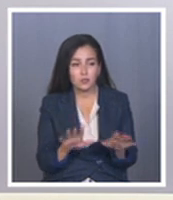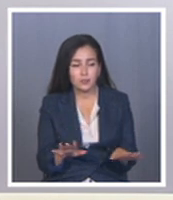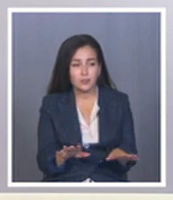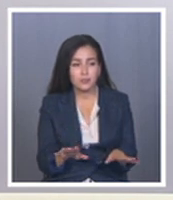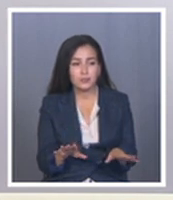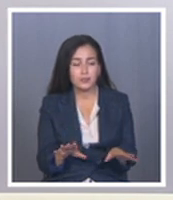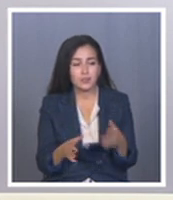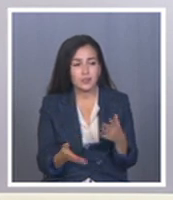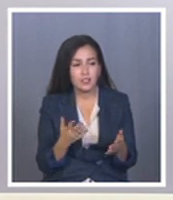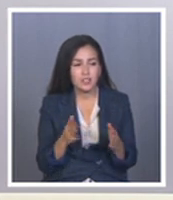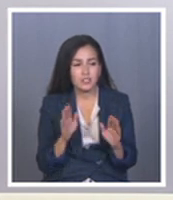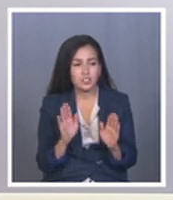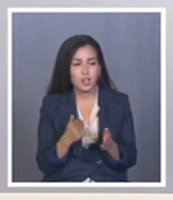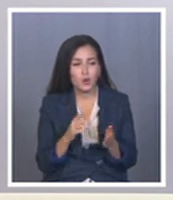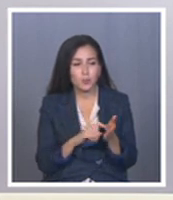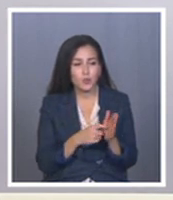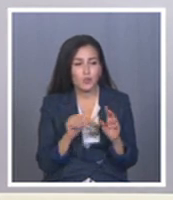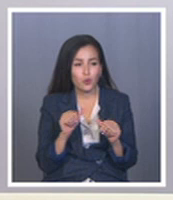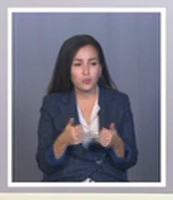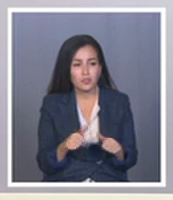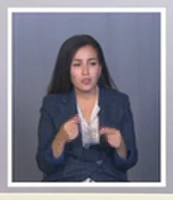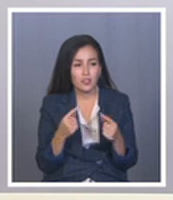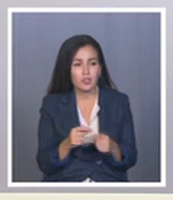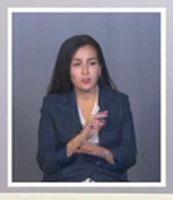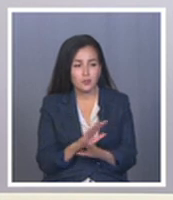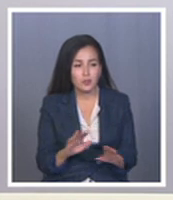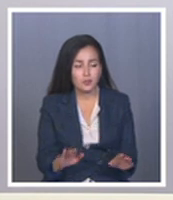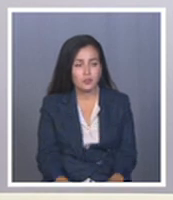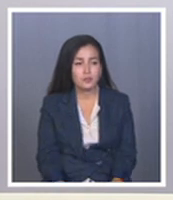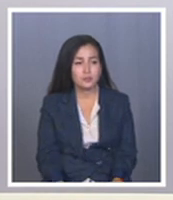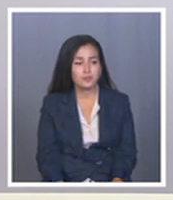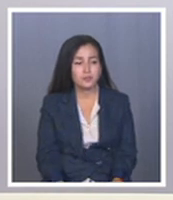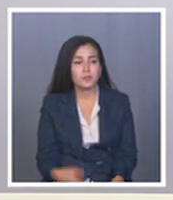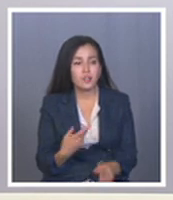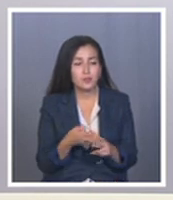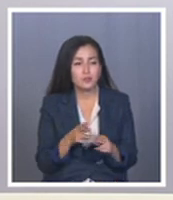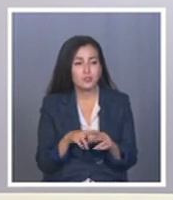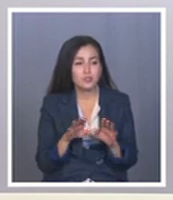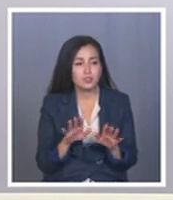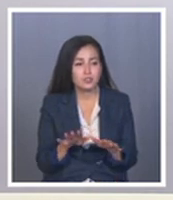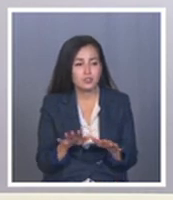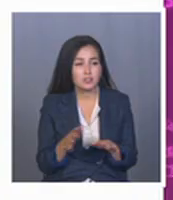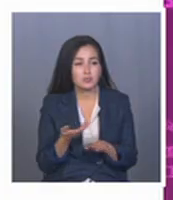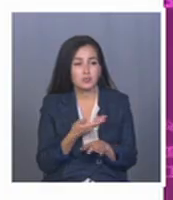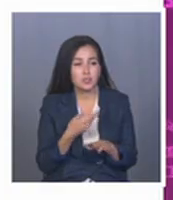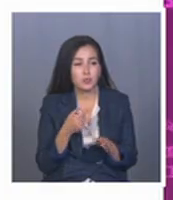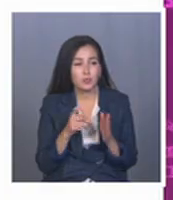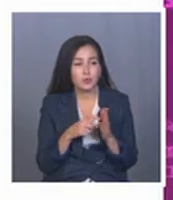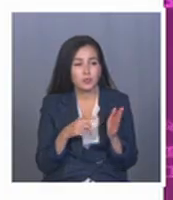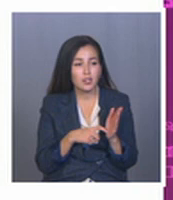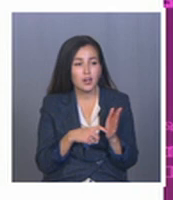бір қысқаша көбейту формуласына да келмейтін секілді. Бұл жерде біз бөлшектің бөлімін де алымын